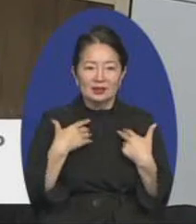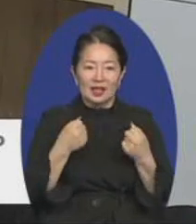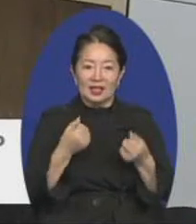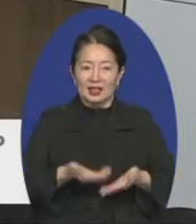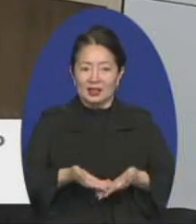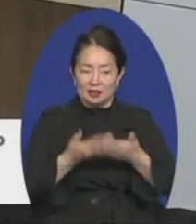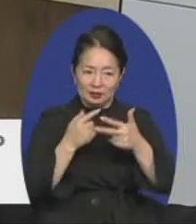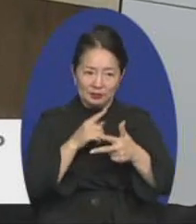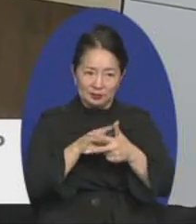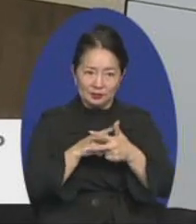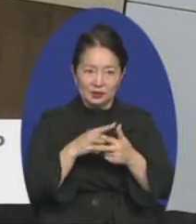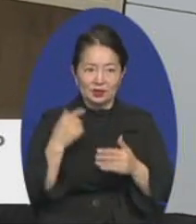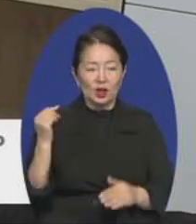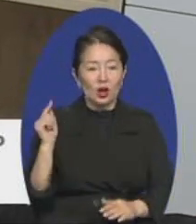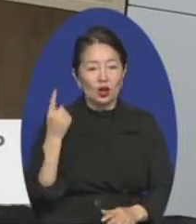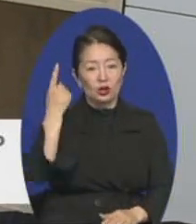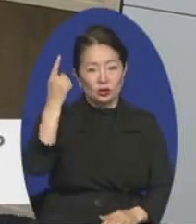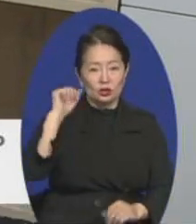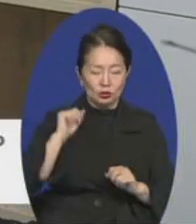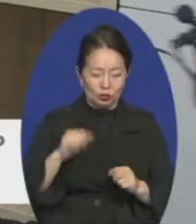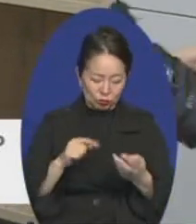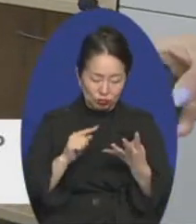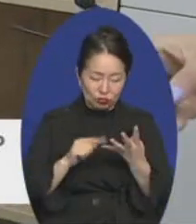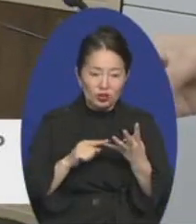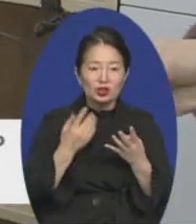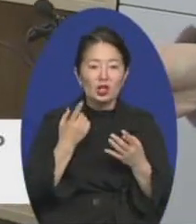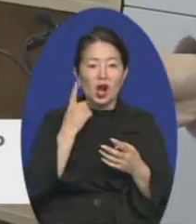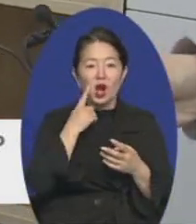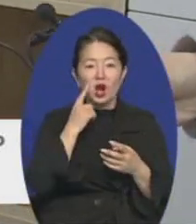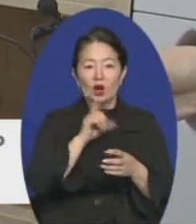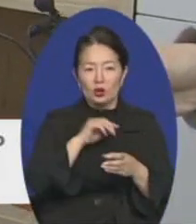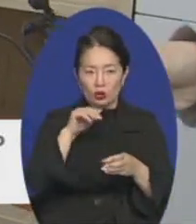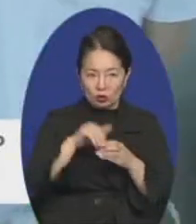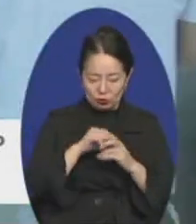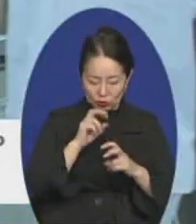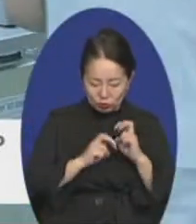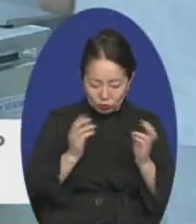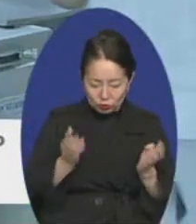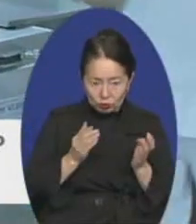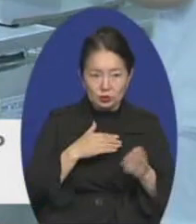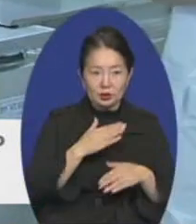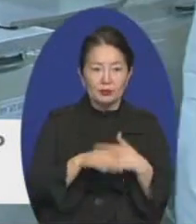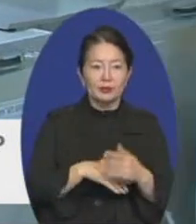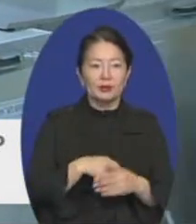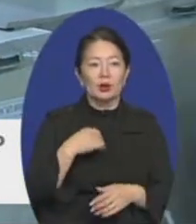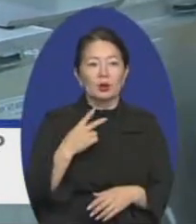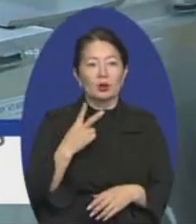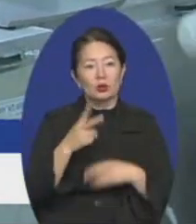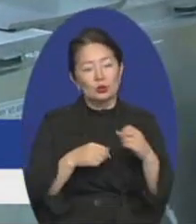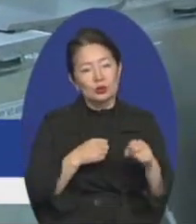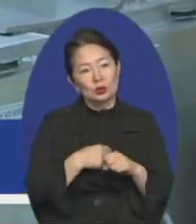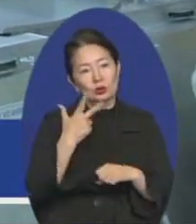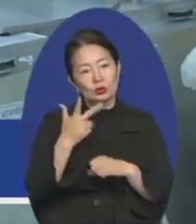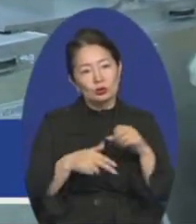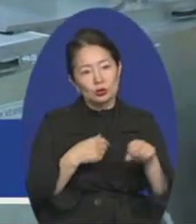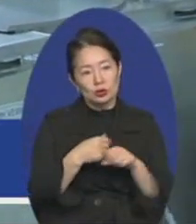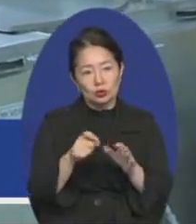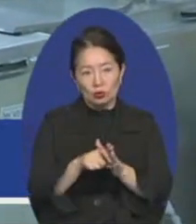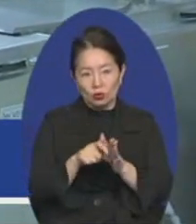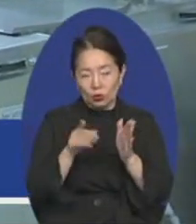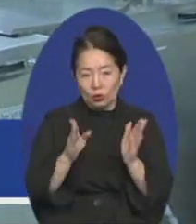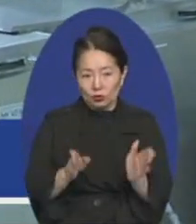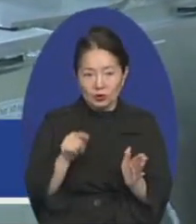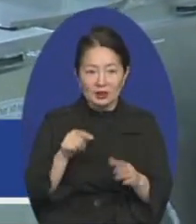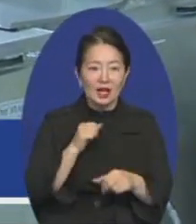дэмжинэ. За энэ бол ингээд өндөр болгоно гэдэг ингээд ийм бүтээгдэхүүнүүд маань одоо хөгжлөн дээрээ явж байна. 3-4 хүн жилийн дотор энэ одоо бас